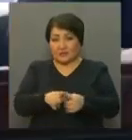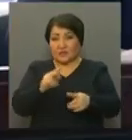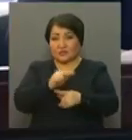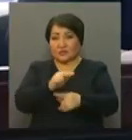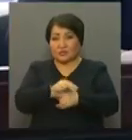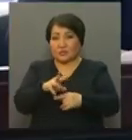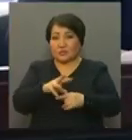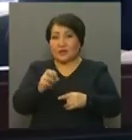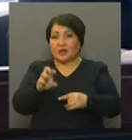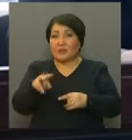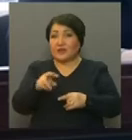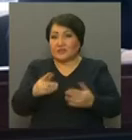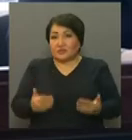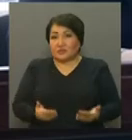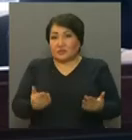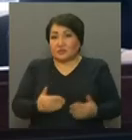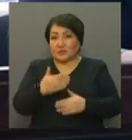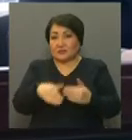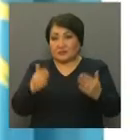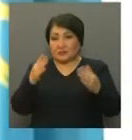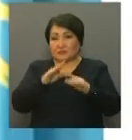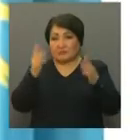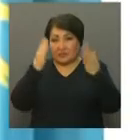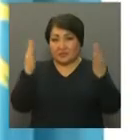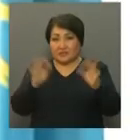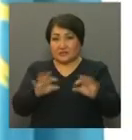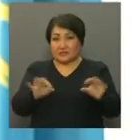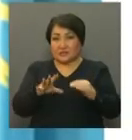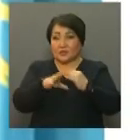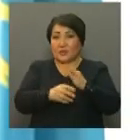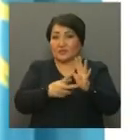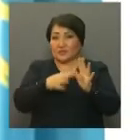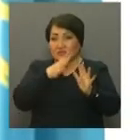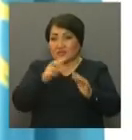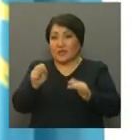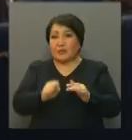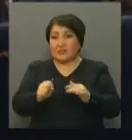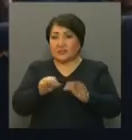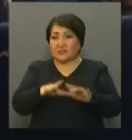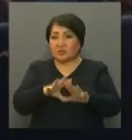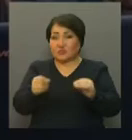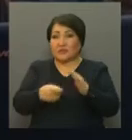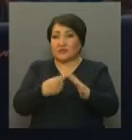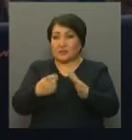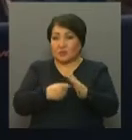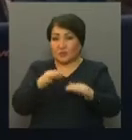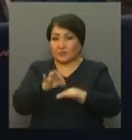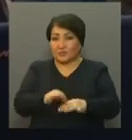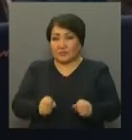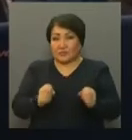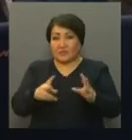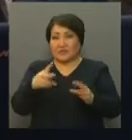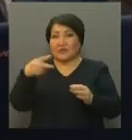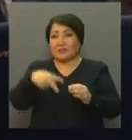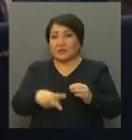мекендеген жерін білмейтінін жеткізді. Қаперде болса, соңғы 8 жыл Аблязовтың ісі бойынша тергеу жүрді. Қылмыстық іс